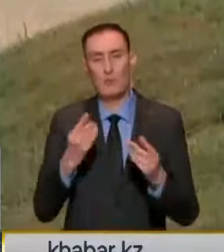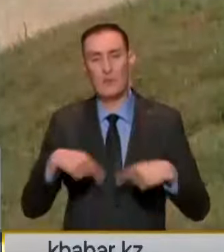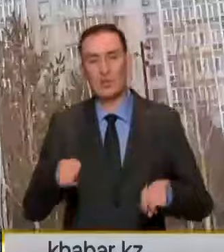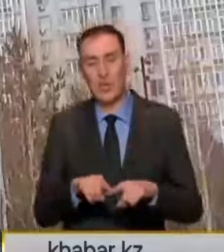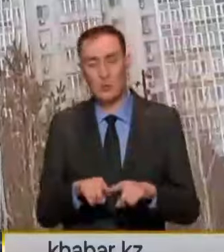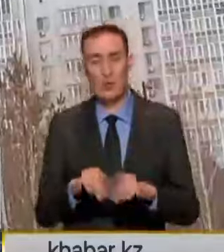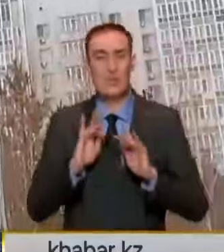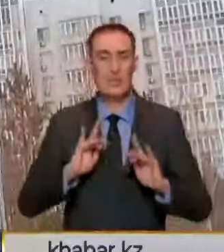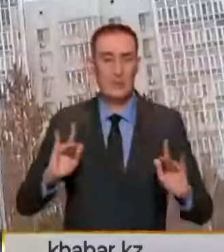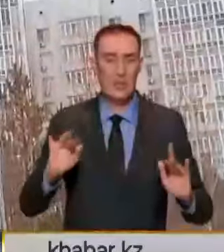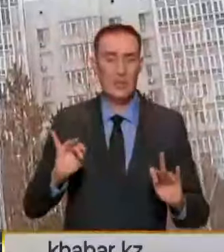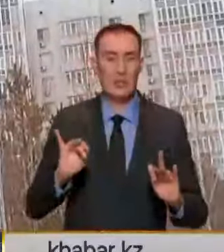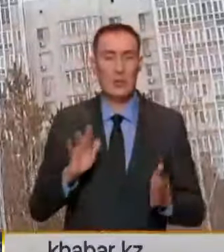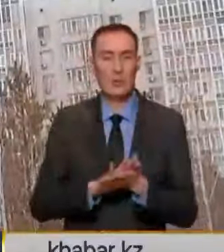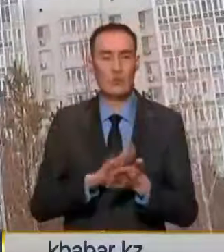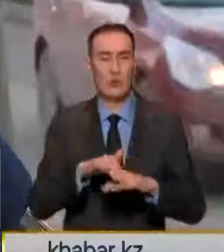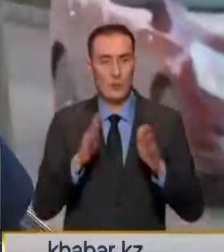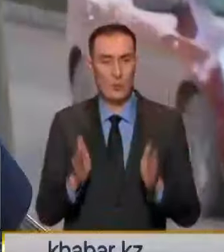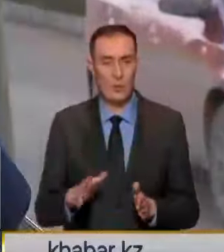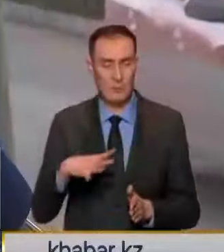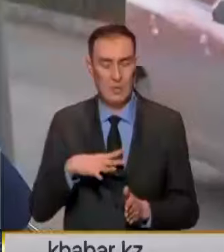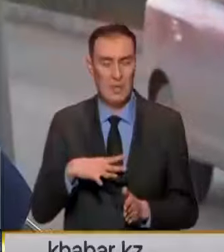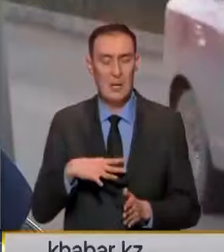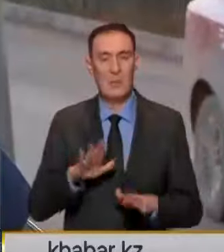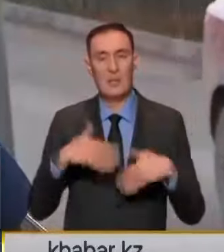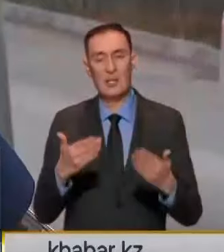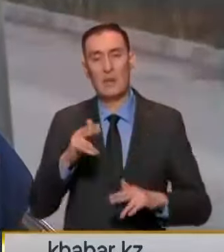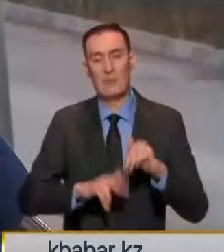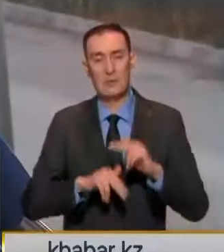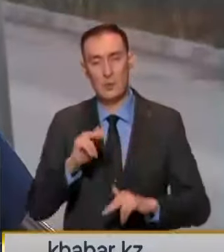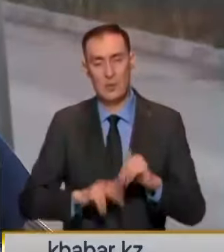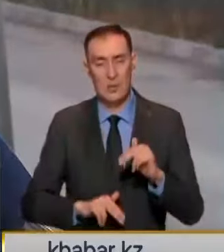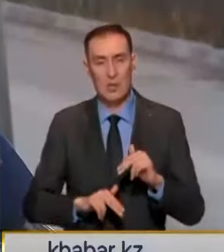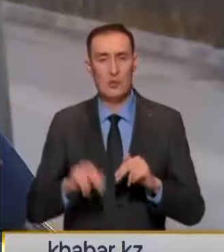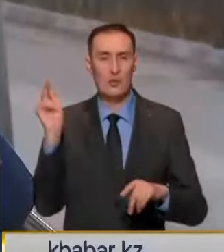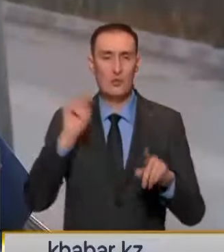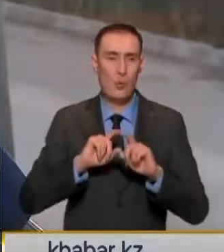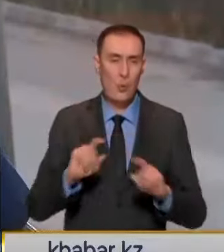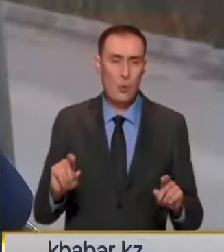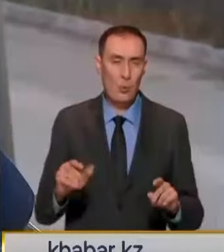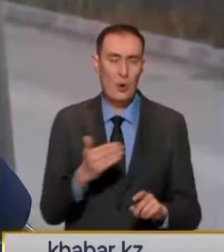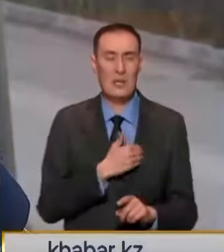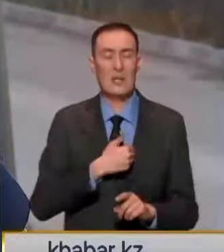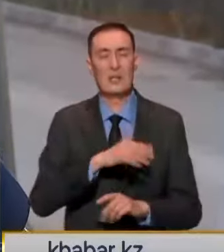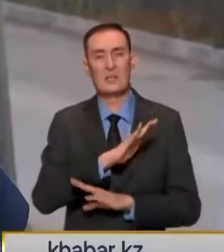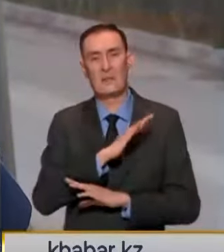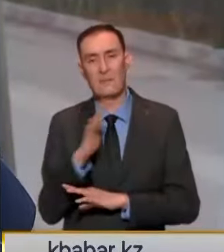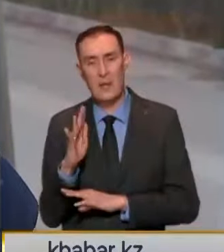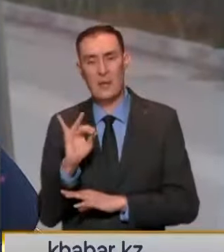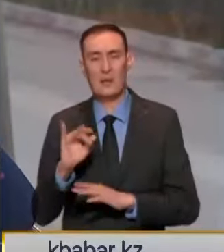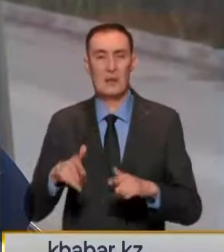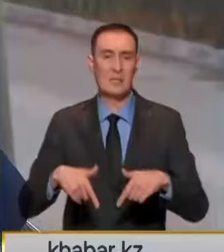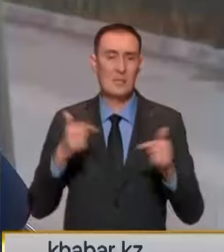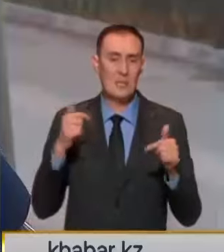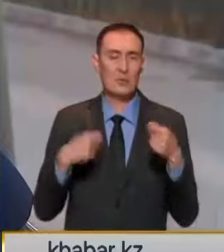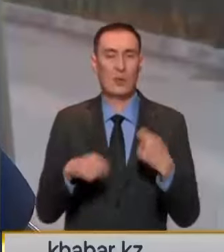площадку, скамейки и урны. Были предложения по строительству и школы, и сквера, и гостиницы,